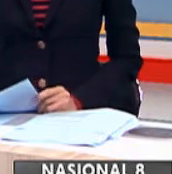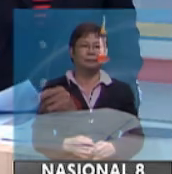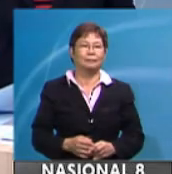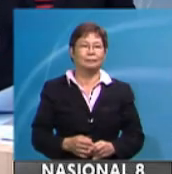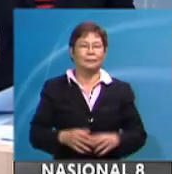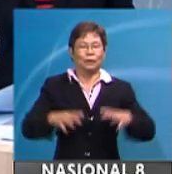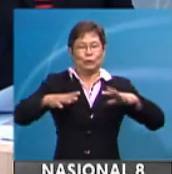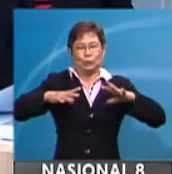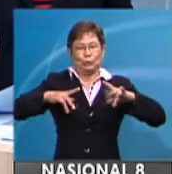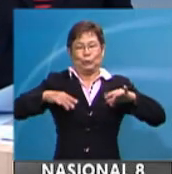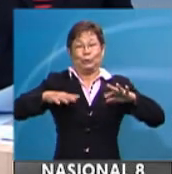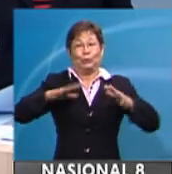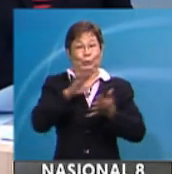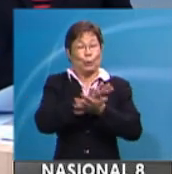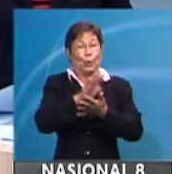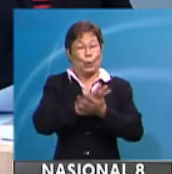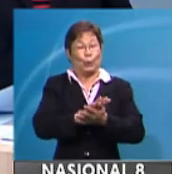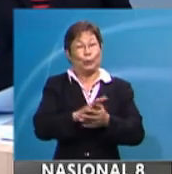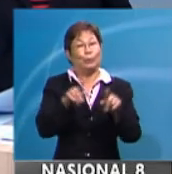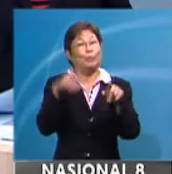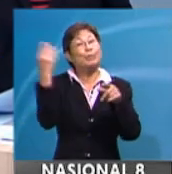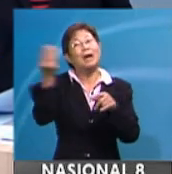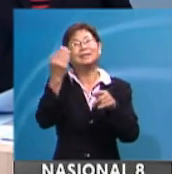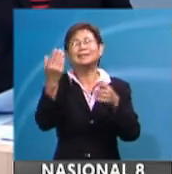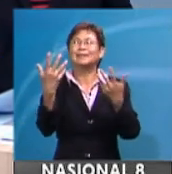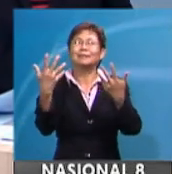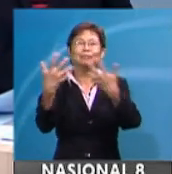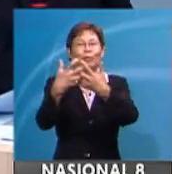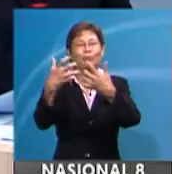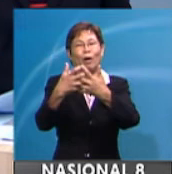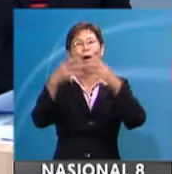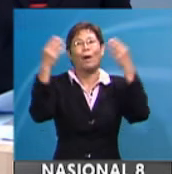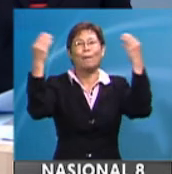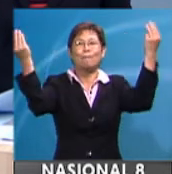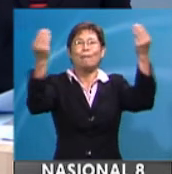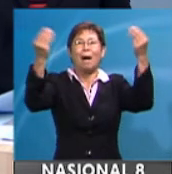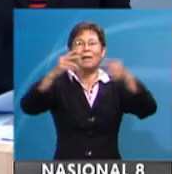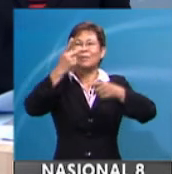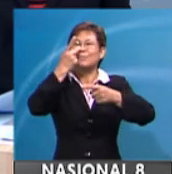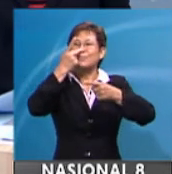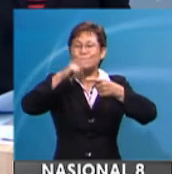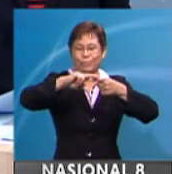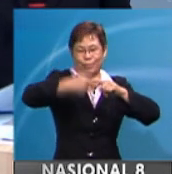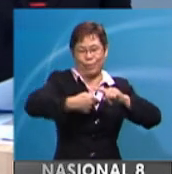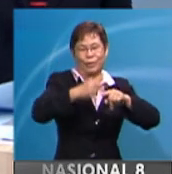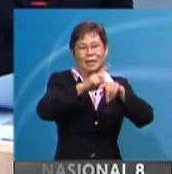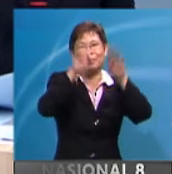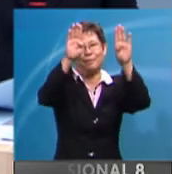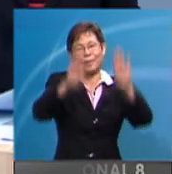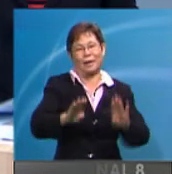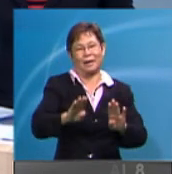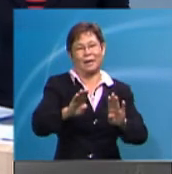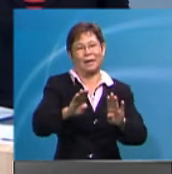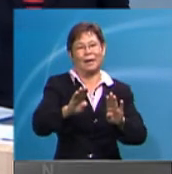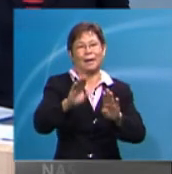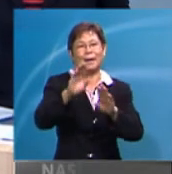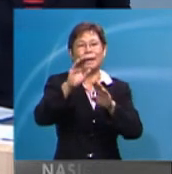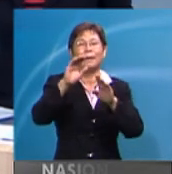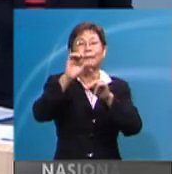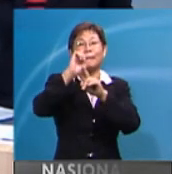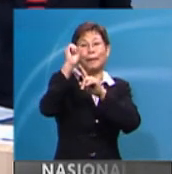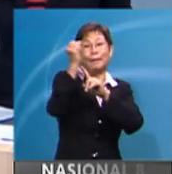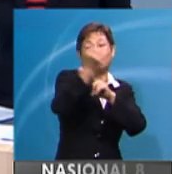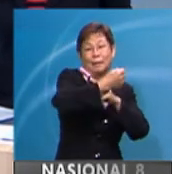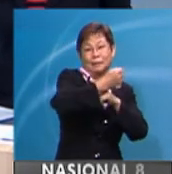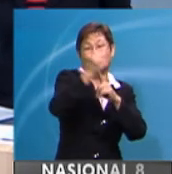musim cuti sekolah biasanya amat sinonim dengan penganjuran Majlis berkatan Di Bangi persatuan badan kebajikan pemandu teksi dan kereta sewa